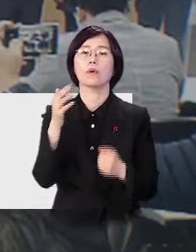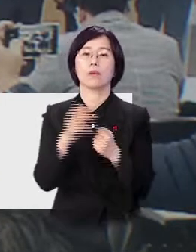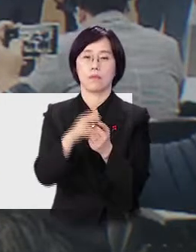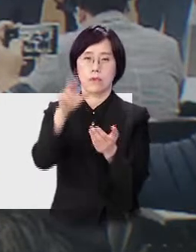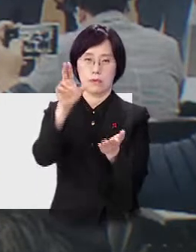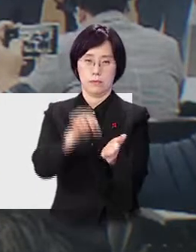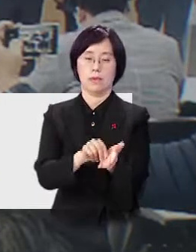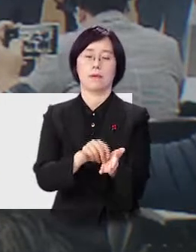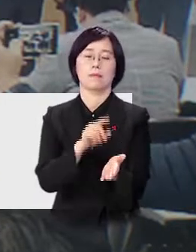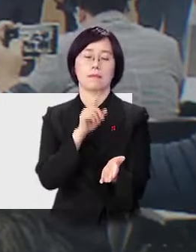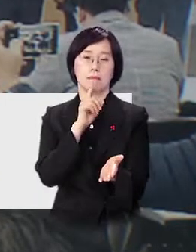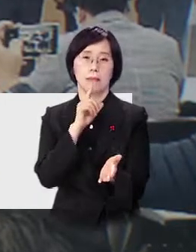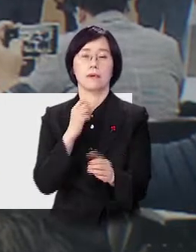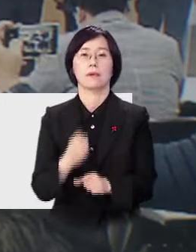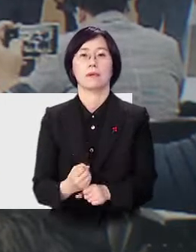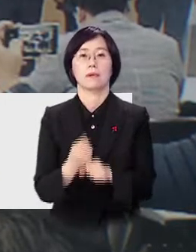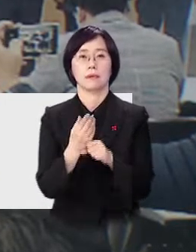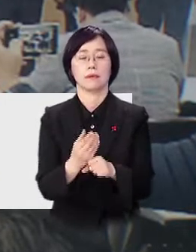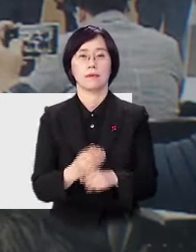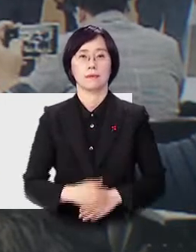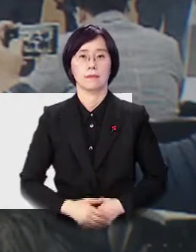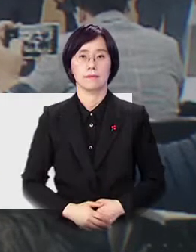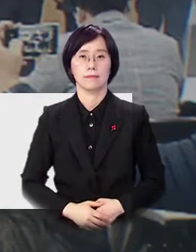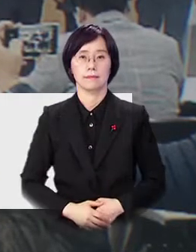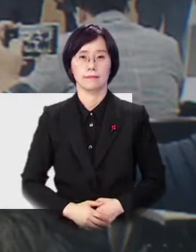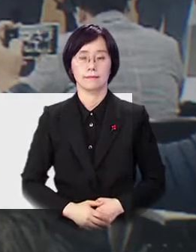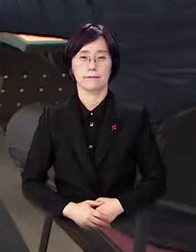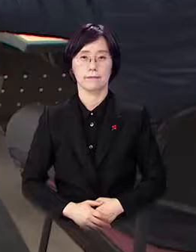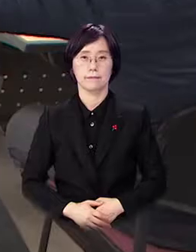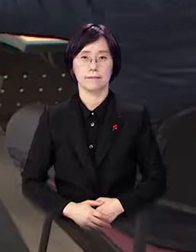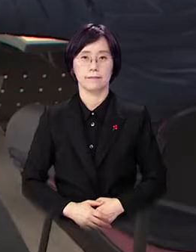지적이 일고 있습니다. 보도에 박영훈 기자입니다.